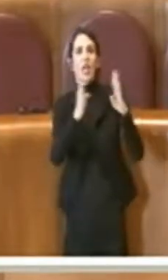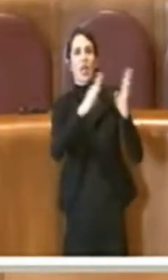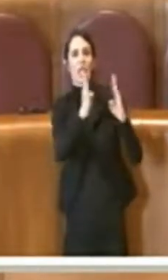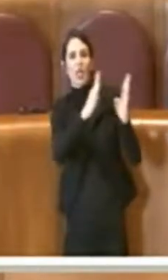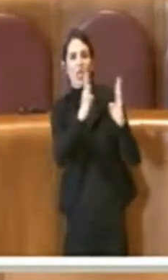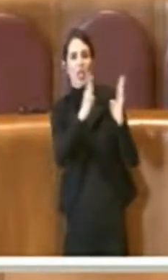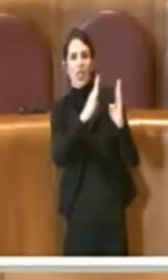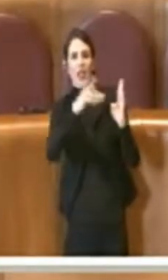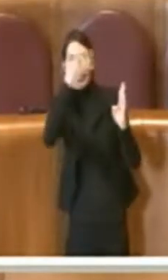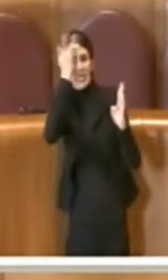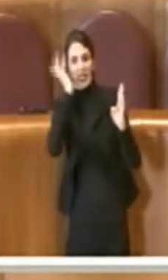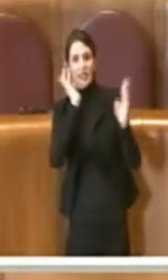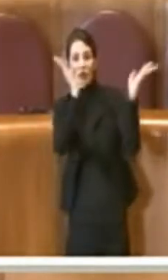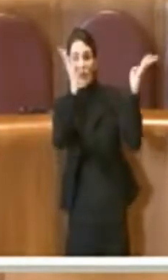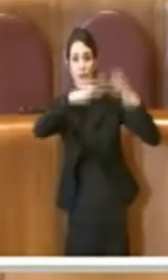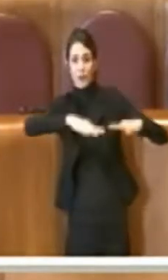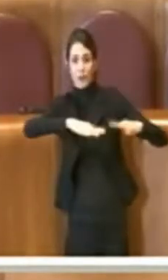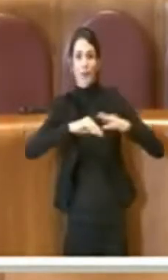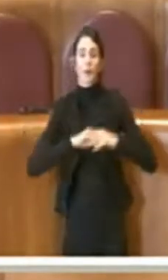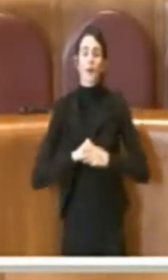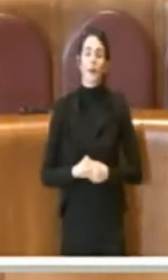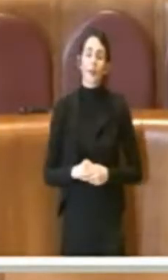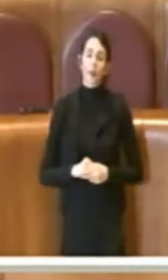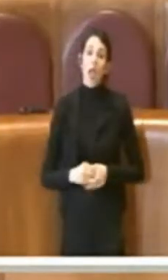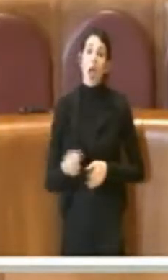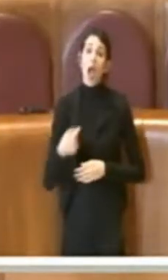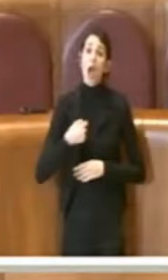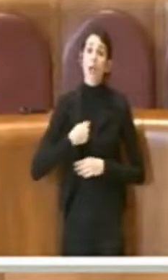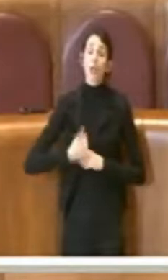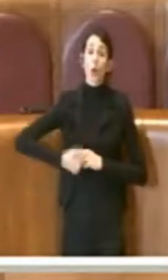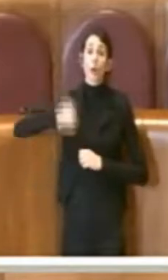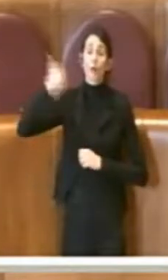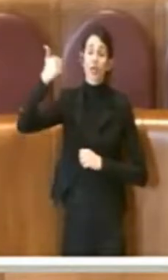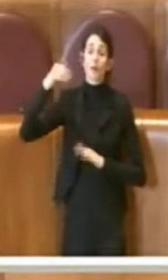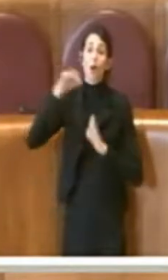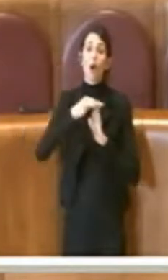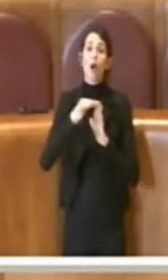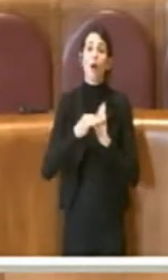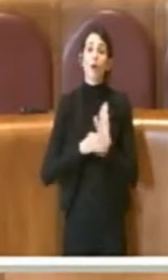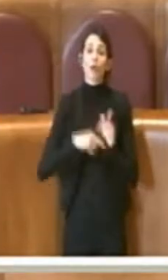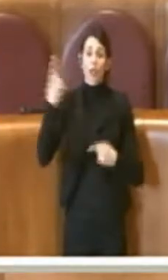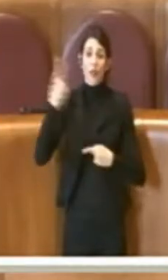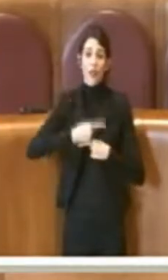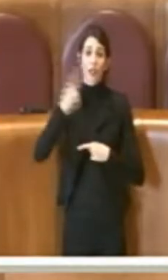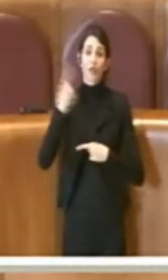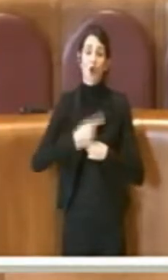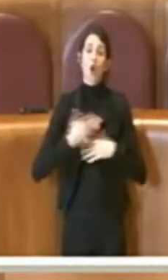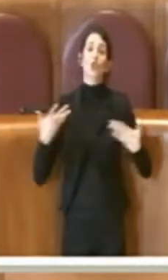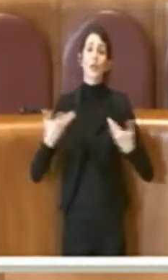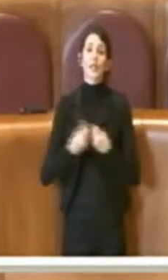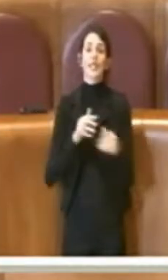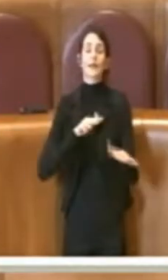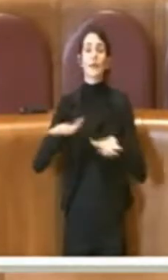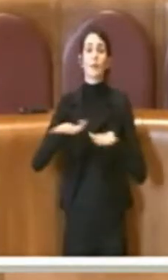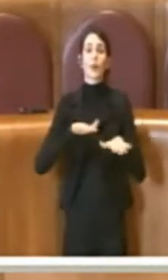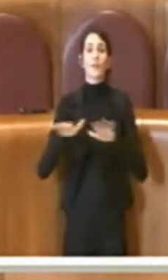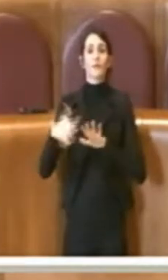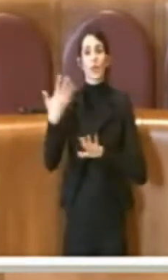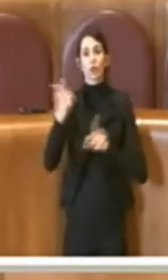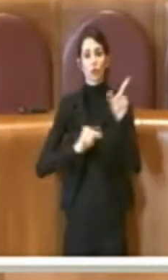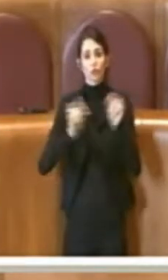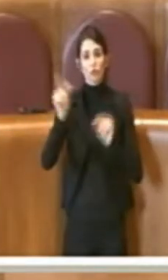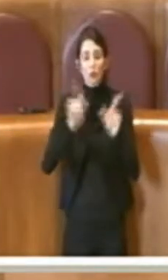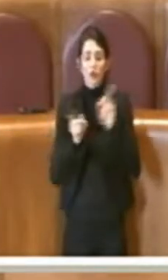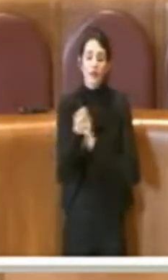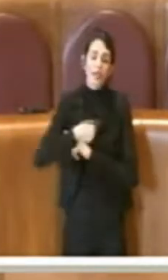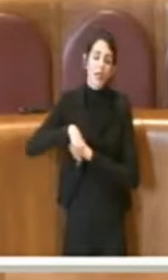deve procedere in quel senso. Io con il primo ordine del giorno e con il Movimento 5 Stelle chiediamo la necessità,